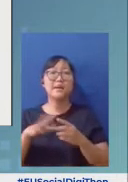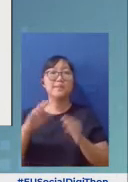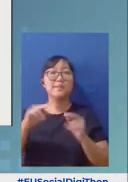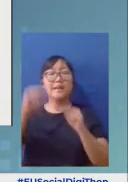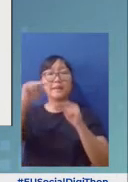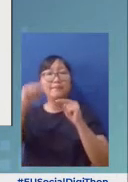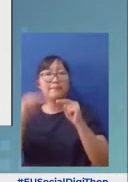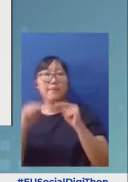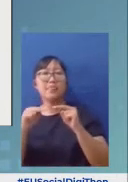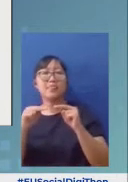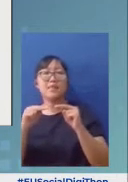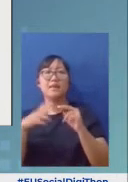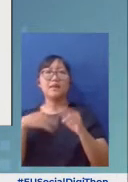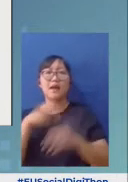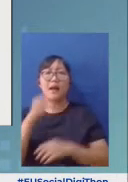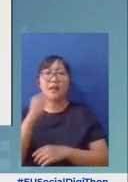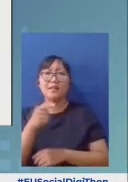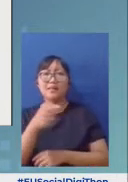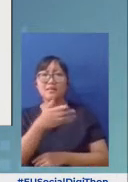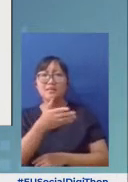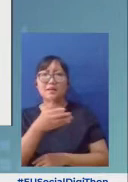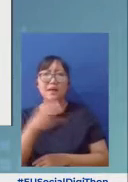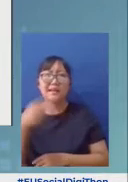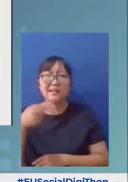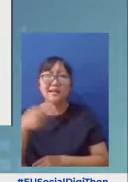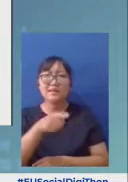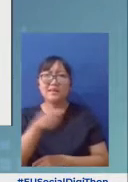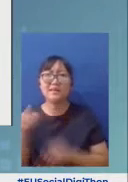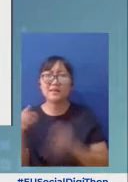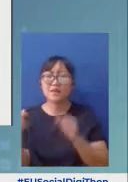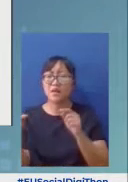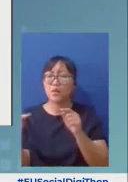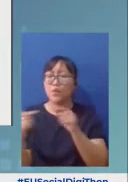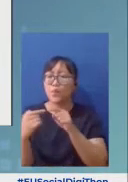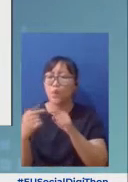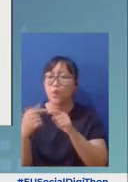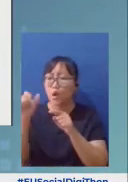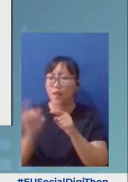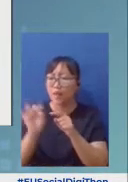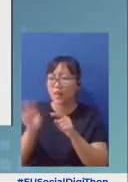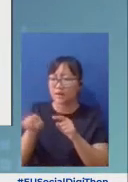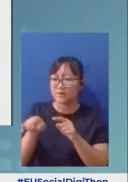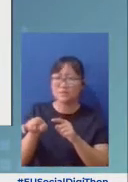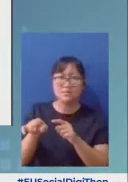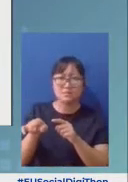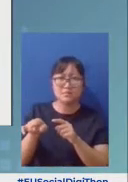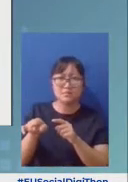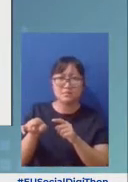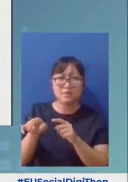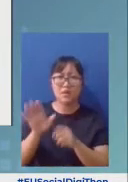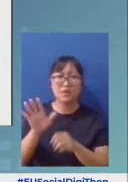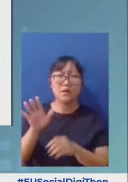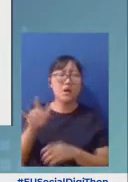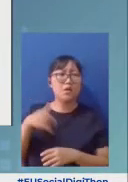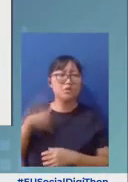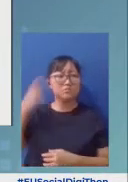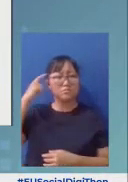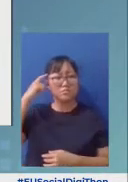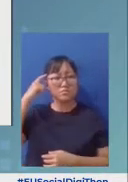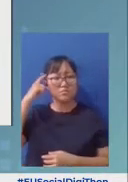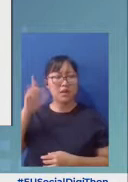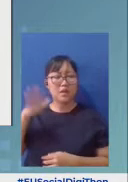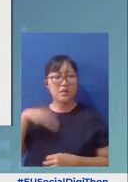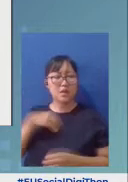dengan orang lain, ya, dan berpikir dulu jangan sampai kita mempostingkan sesuatu yang negatif